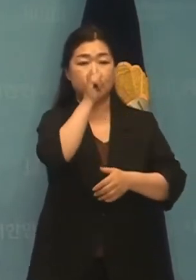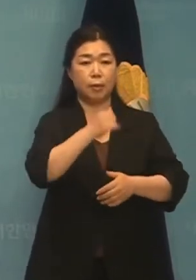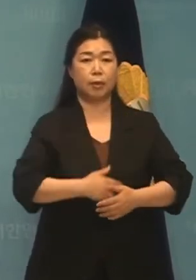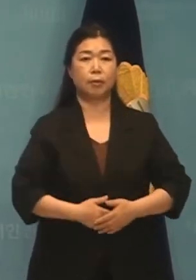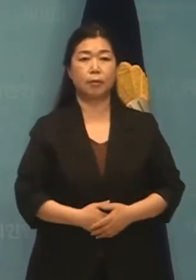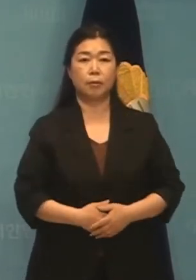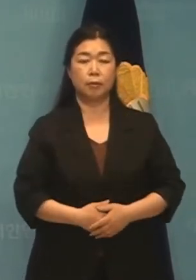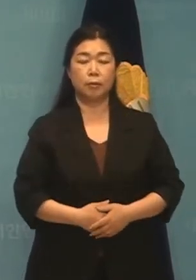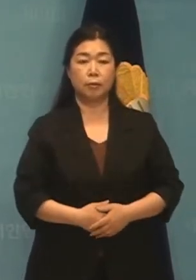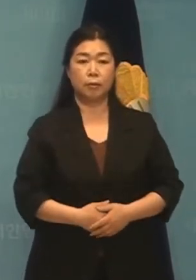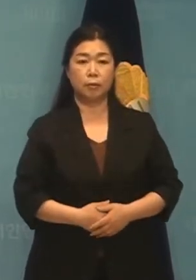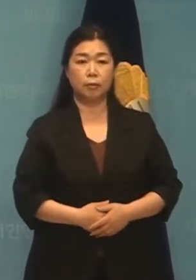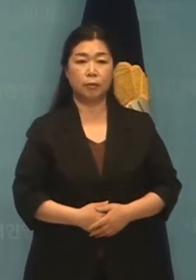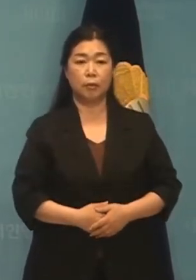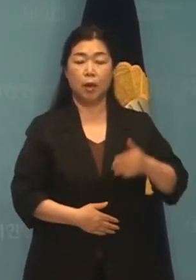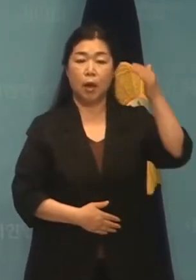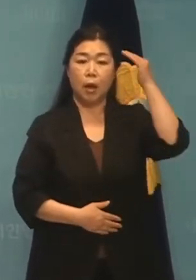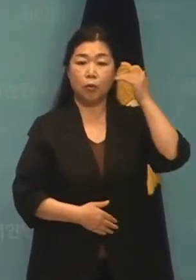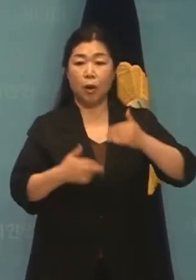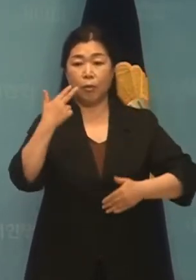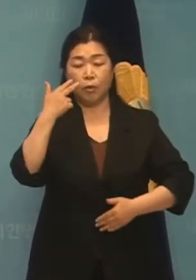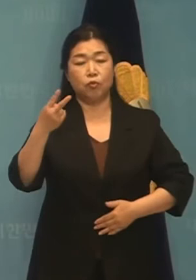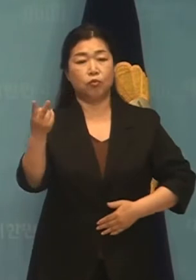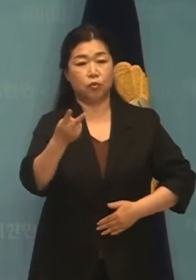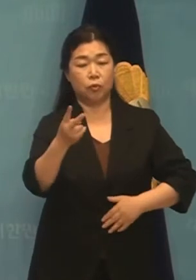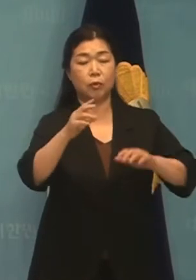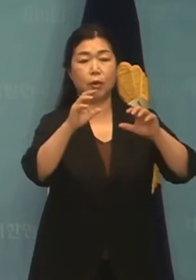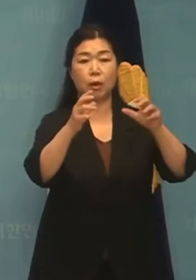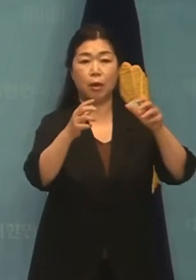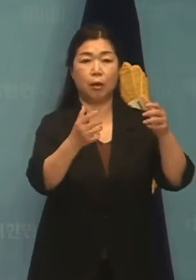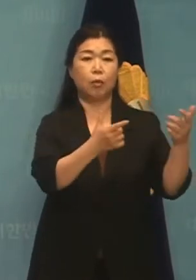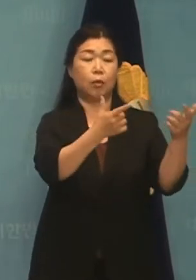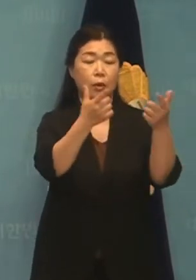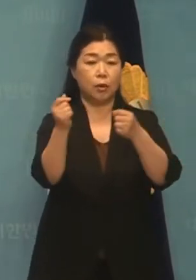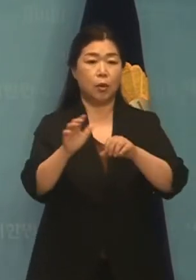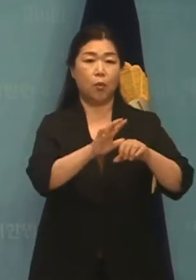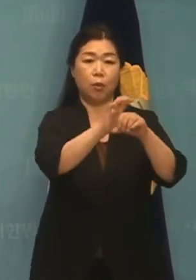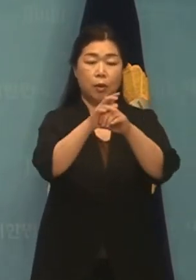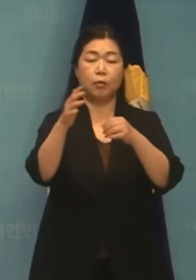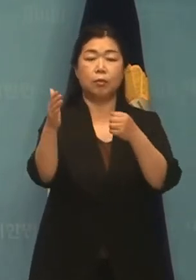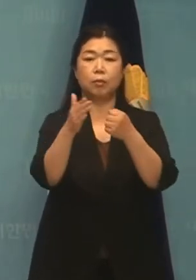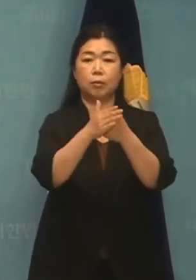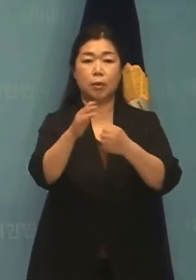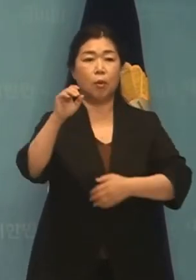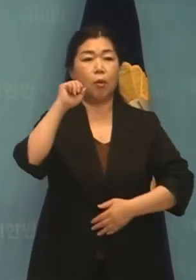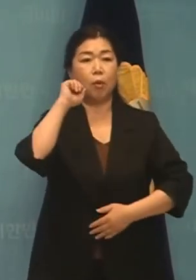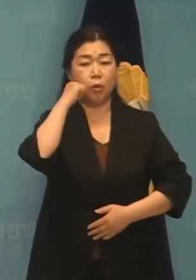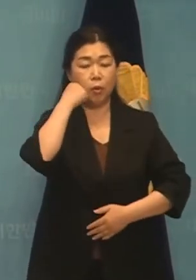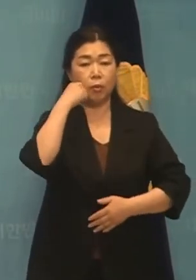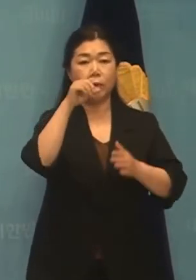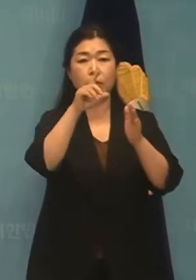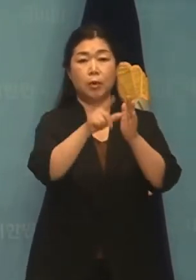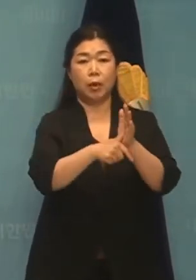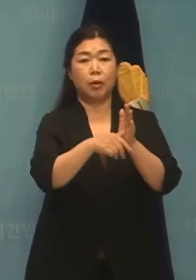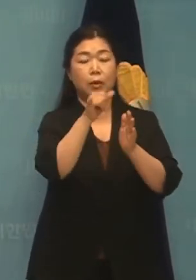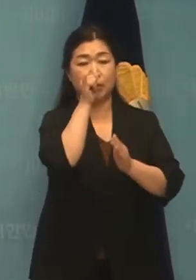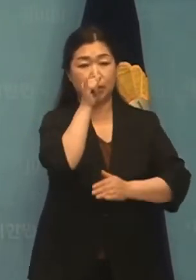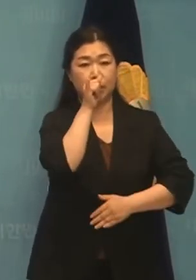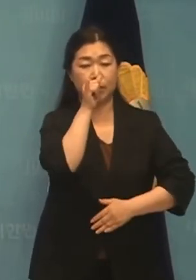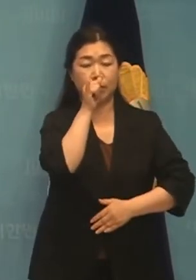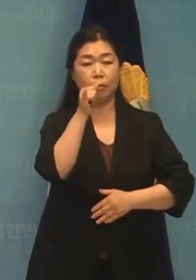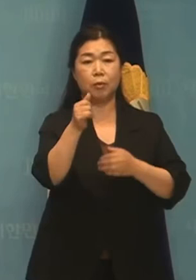있습니다. 한국과 미국 모두 코로나19로 인해 어려운 시기를 보내고 있는